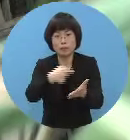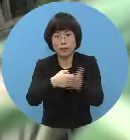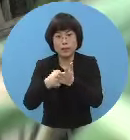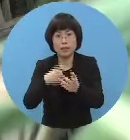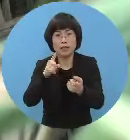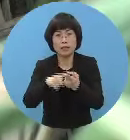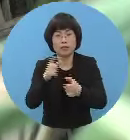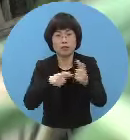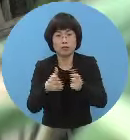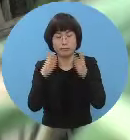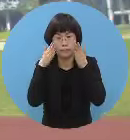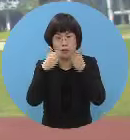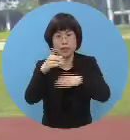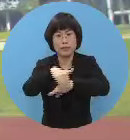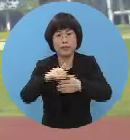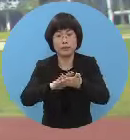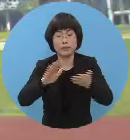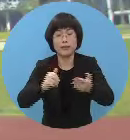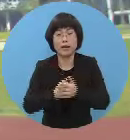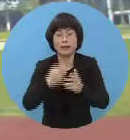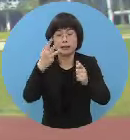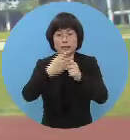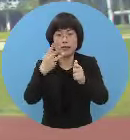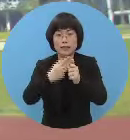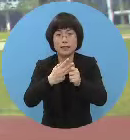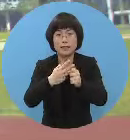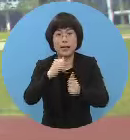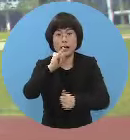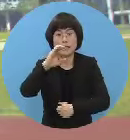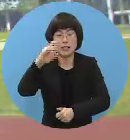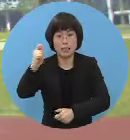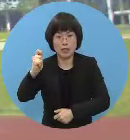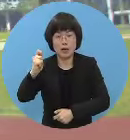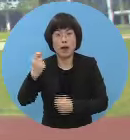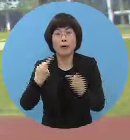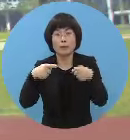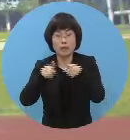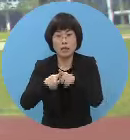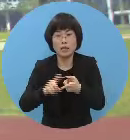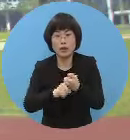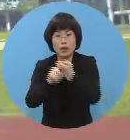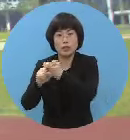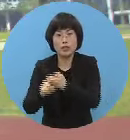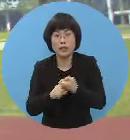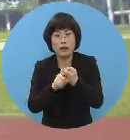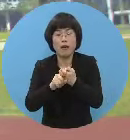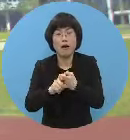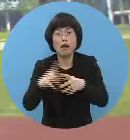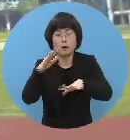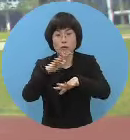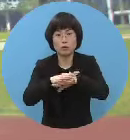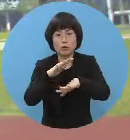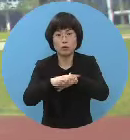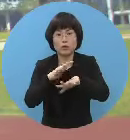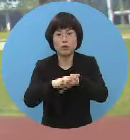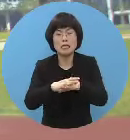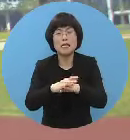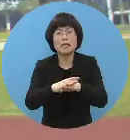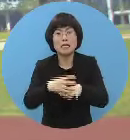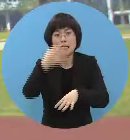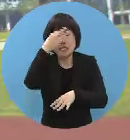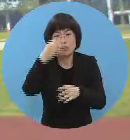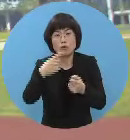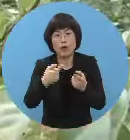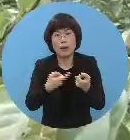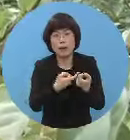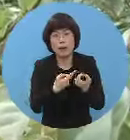다할 것입니다. 셋째, ICT와 연계한 한국형 스마트팜 기술 보급과 각